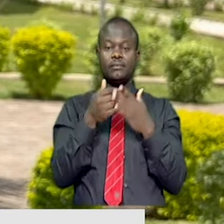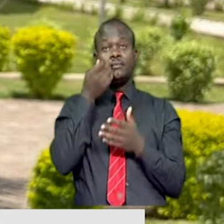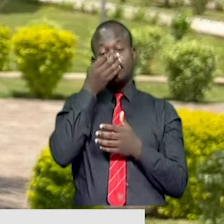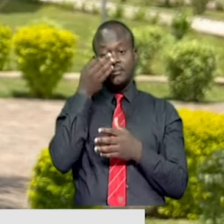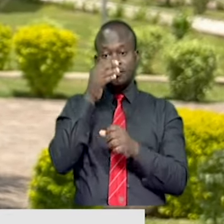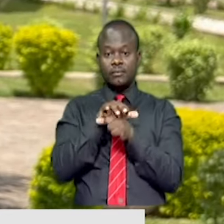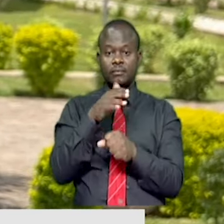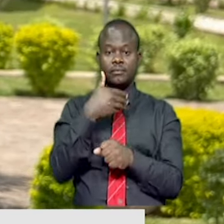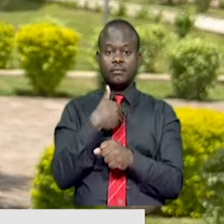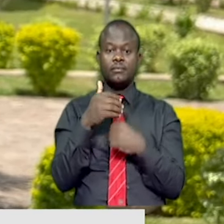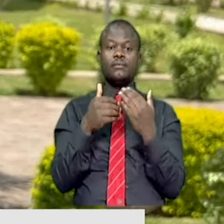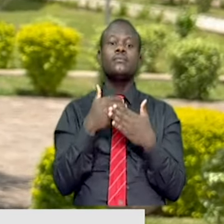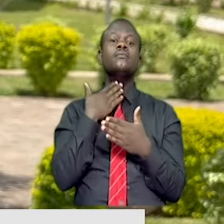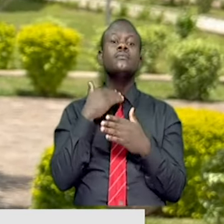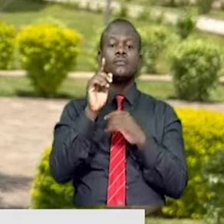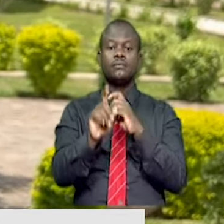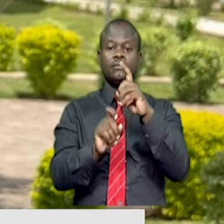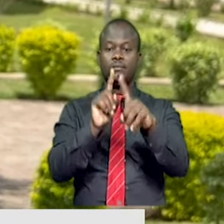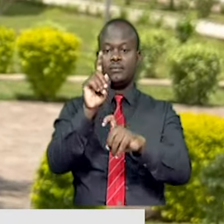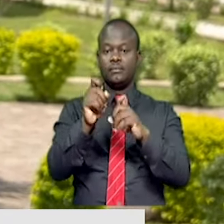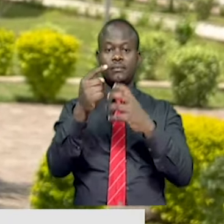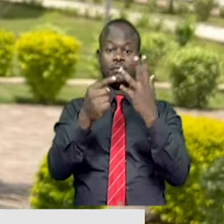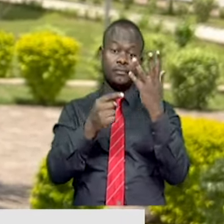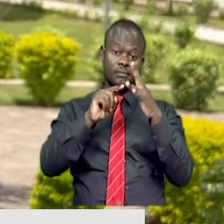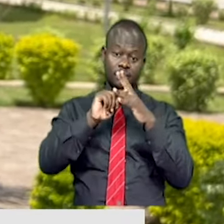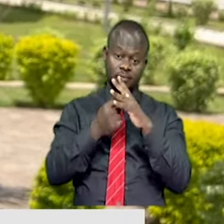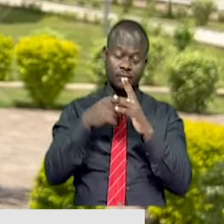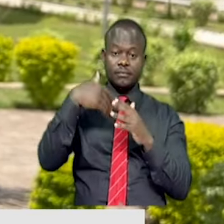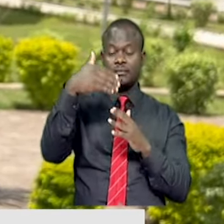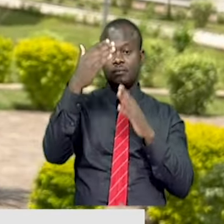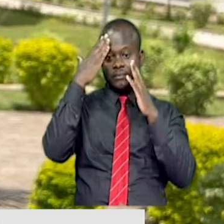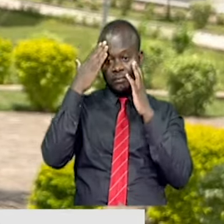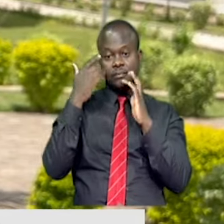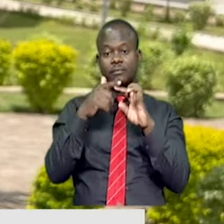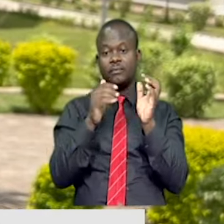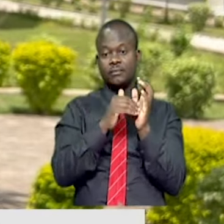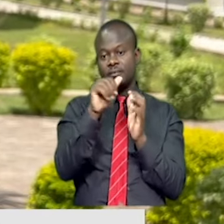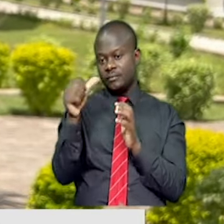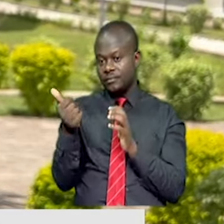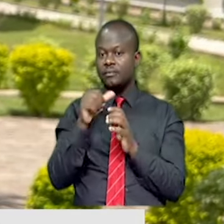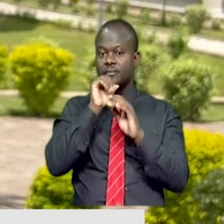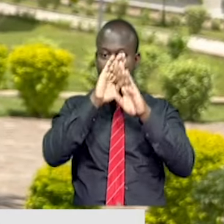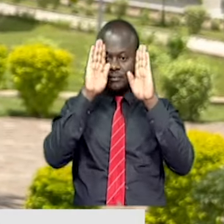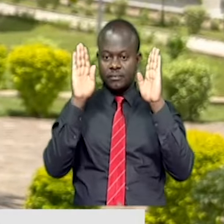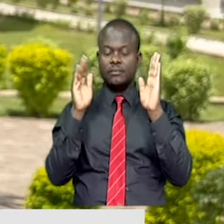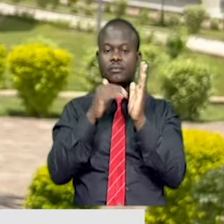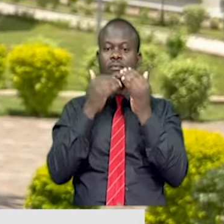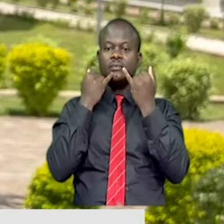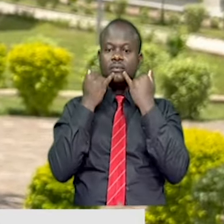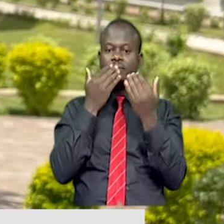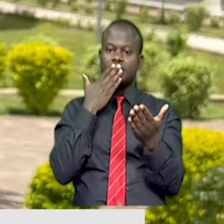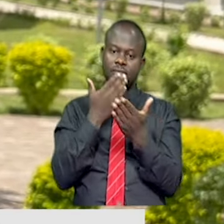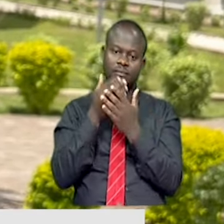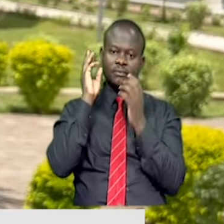dufite twashakaga kubaza hari ibyo twatangiye kugenda tumenya hari n'ibindi tutarasobanukirwa ariko dufite amakuru neza yuko